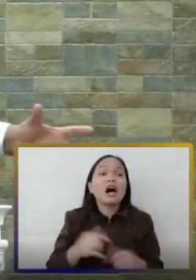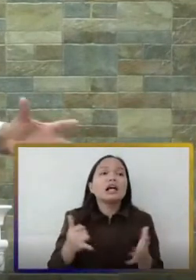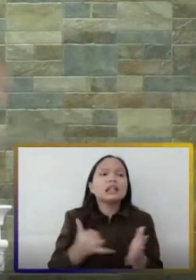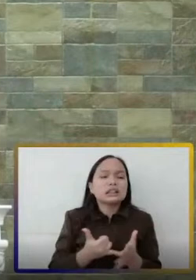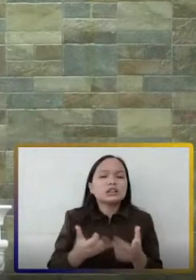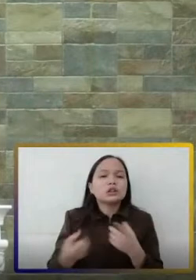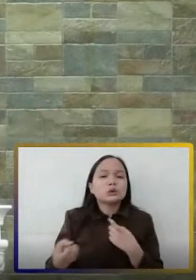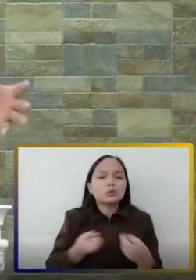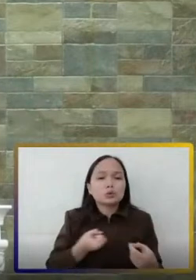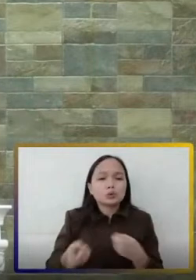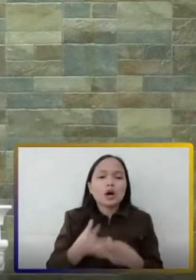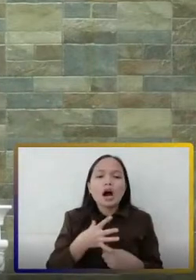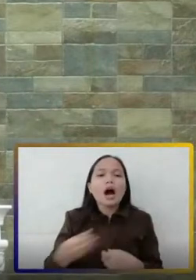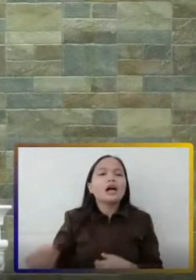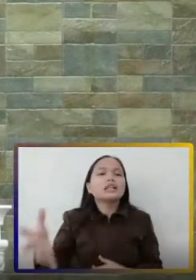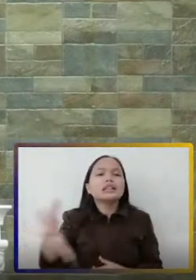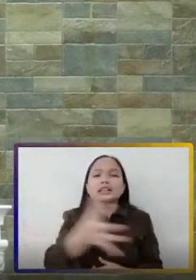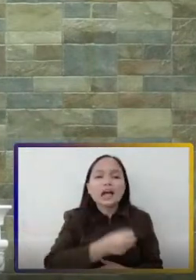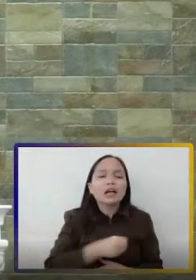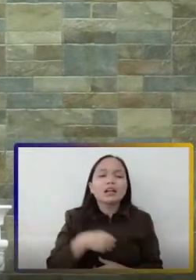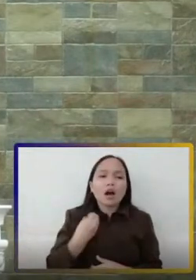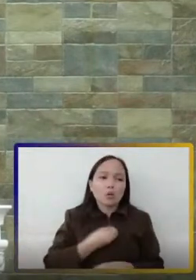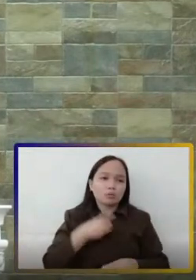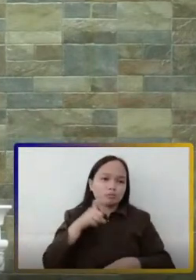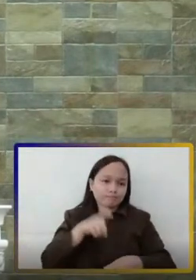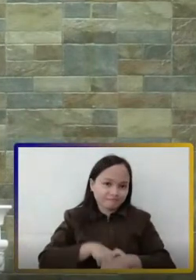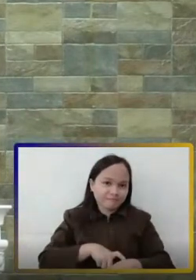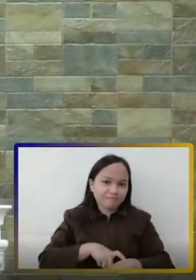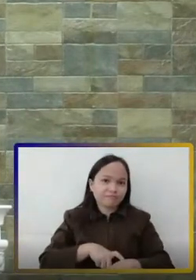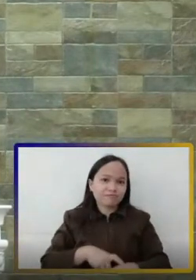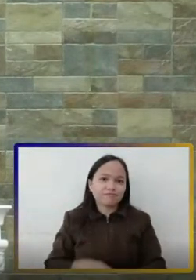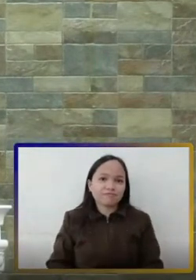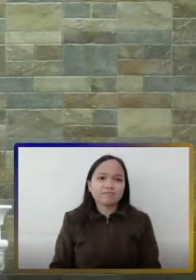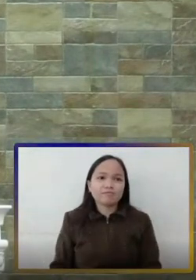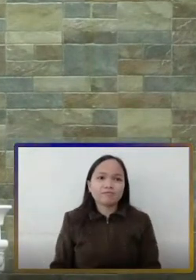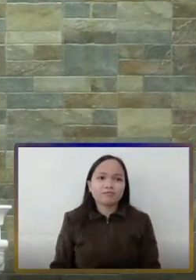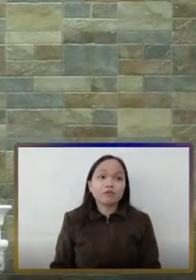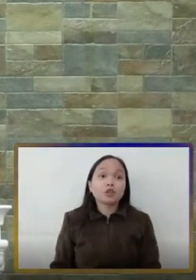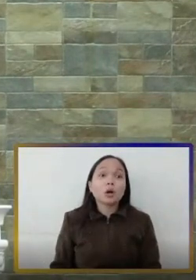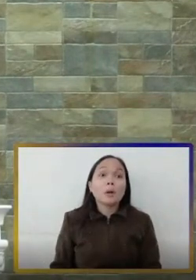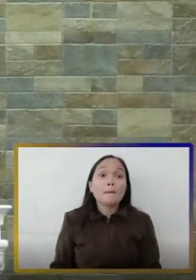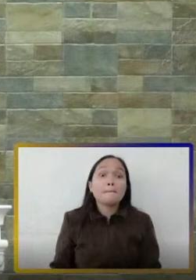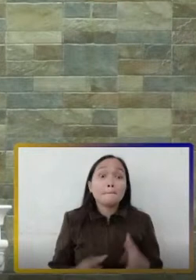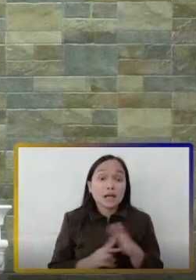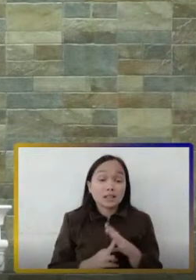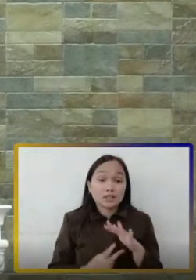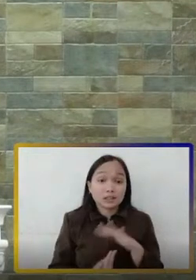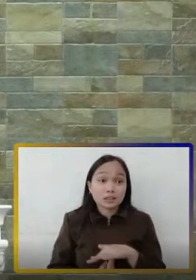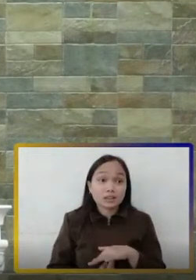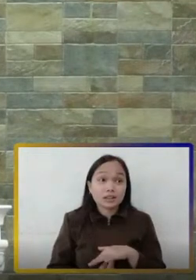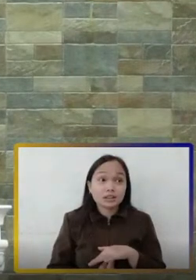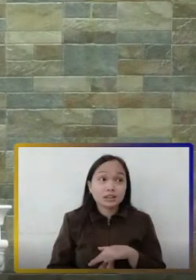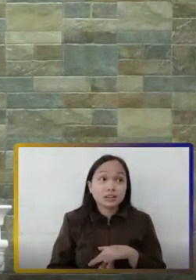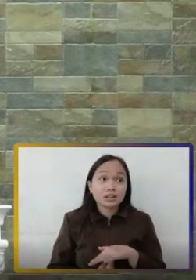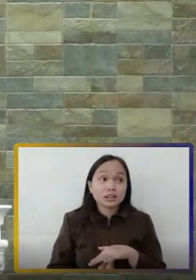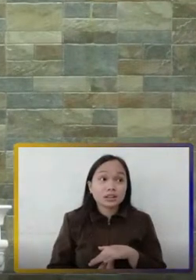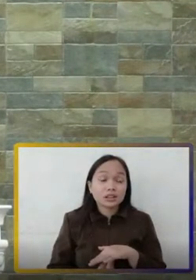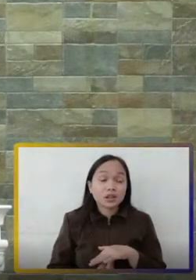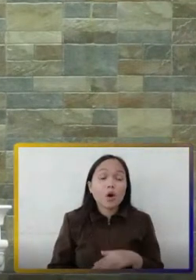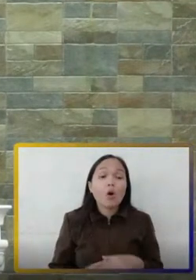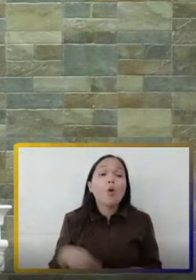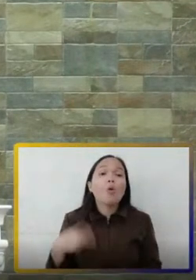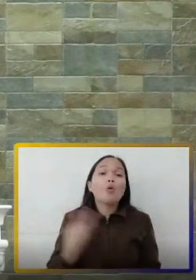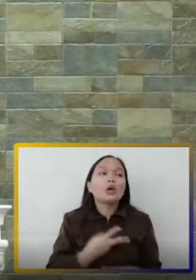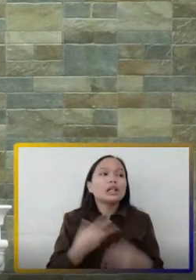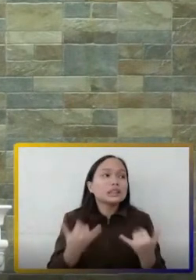at kumukuha ng ating panahon. In other words, kulang na ang panahon